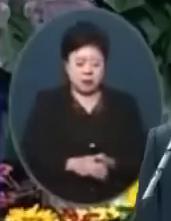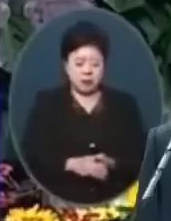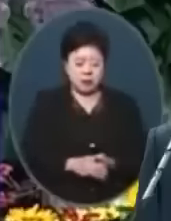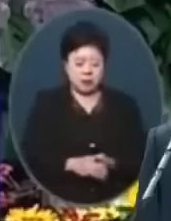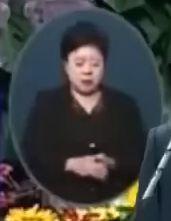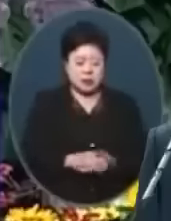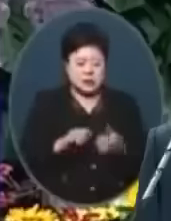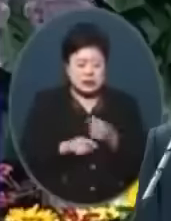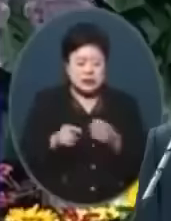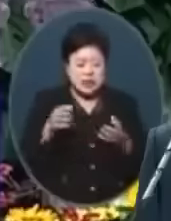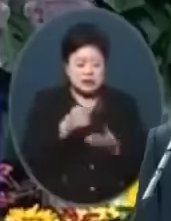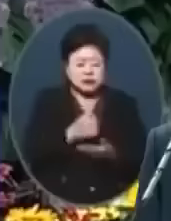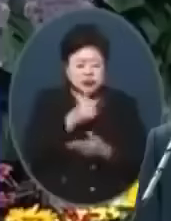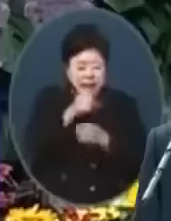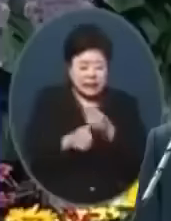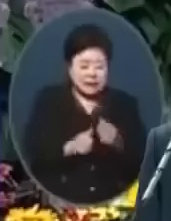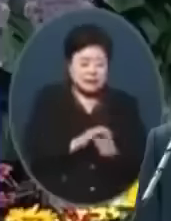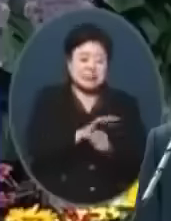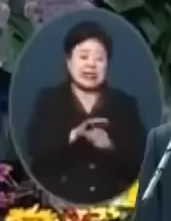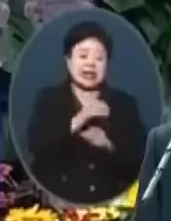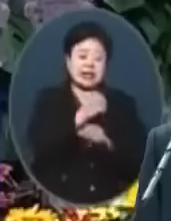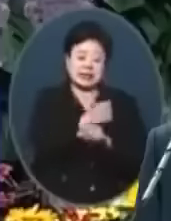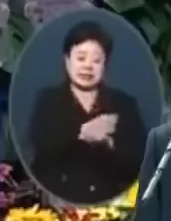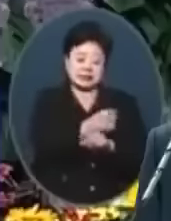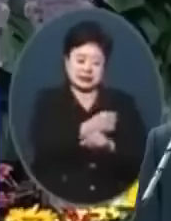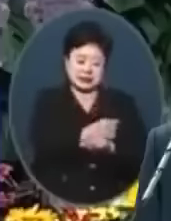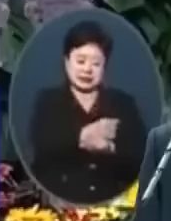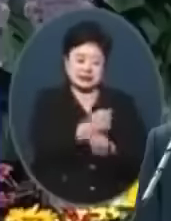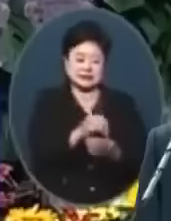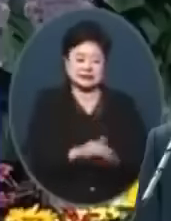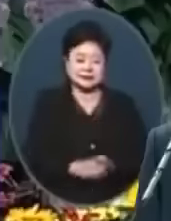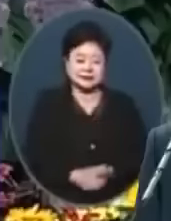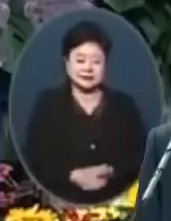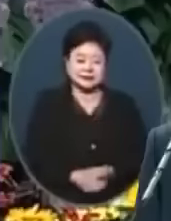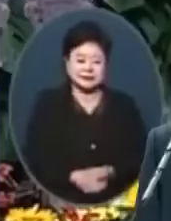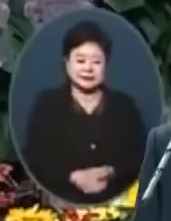다하고 뜻을 다하여 주는 하나님을 사랑하라.